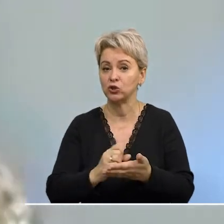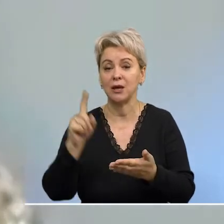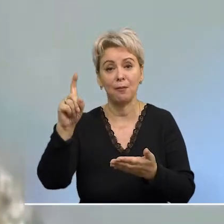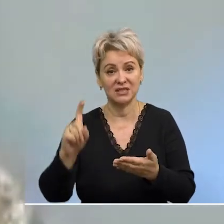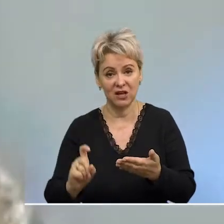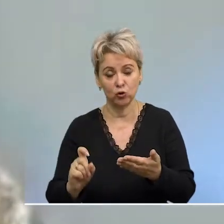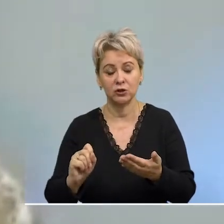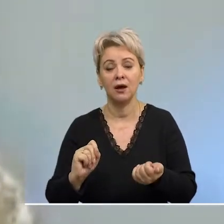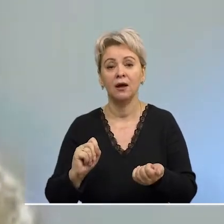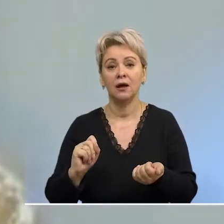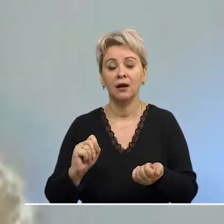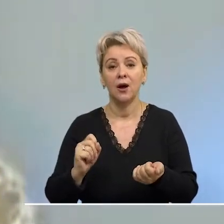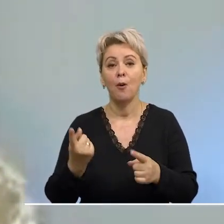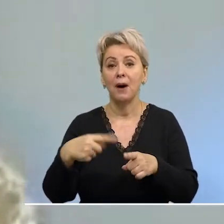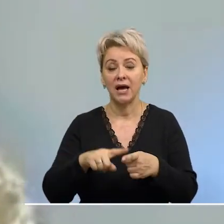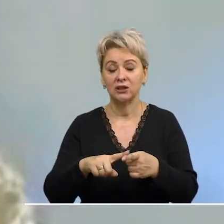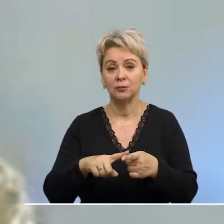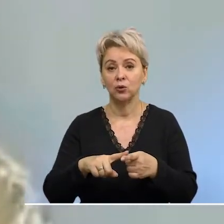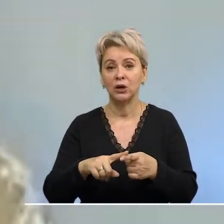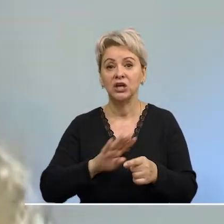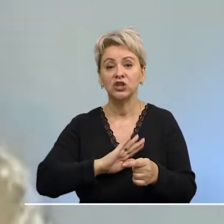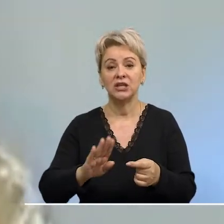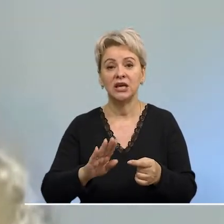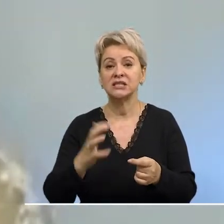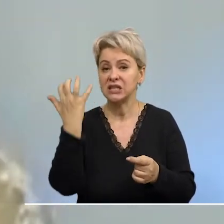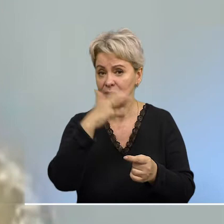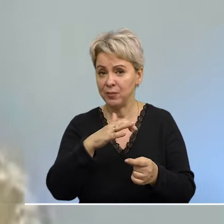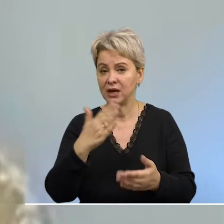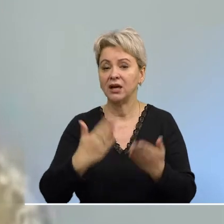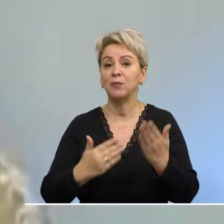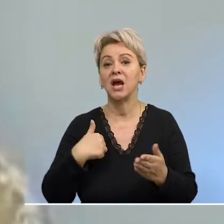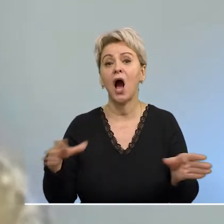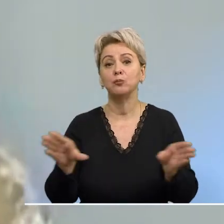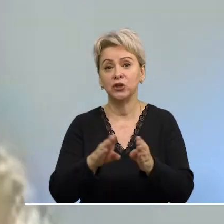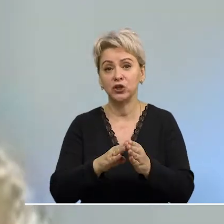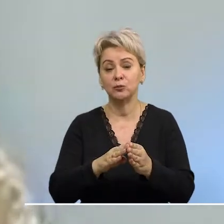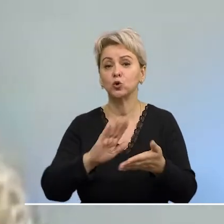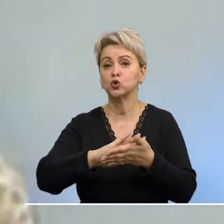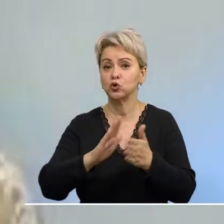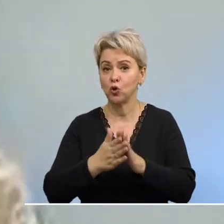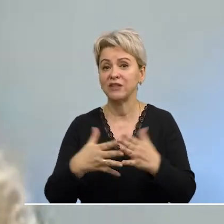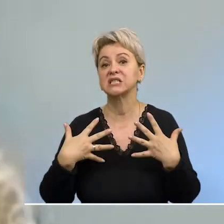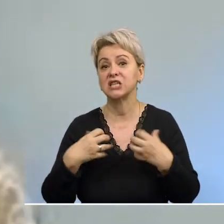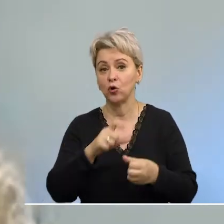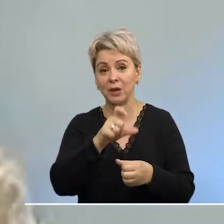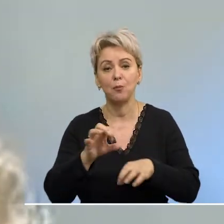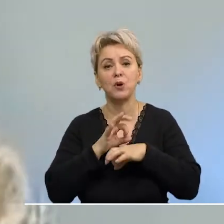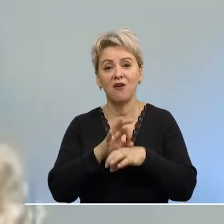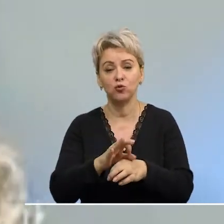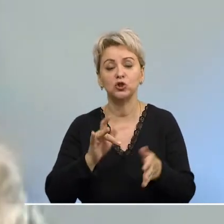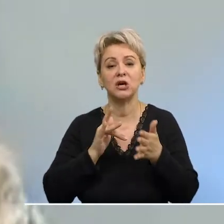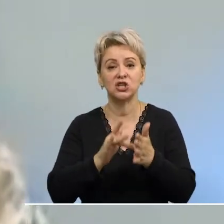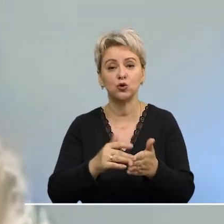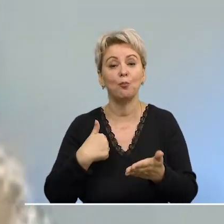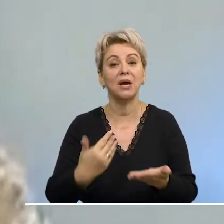нарушениями опорно-двигательного аппарата. Поэтому незрячих и слабовидящих мы объединяем с условно здоровыми людьми. Проводим,